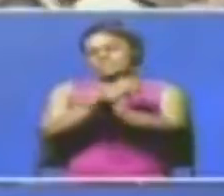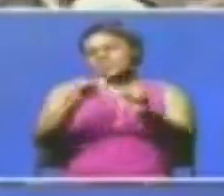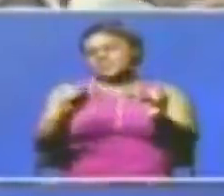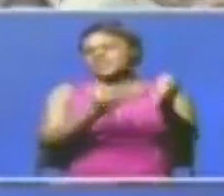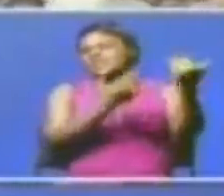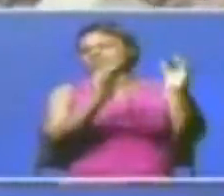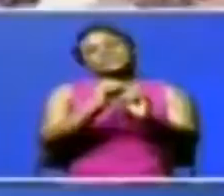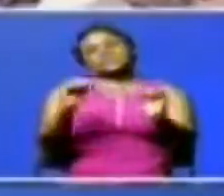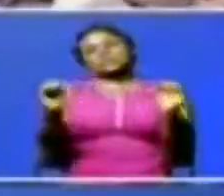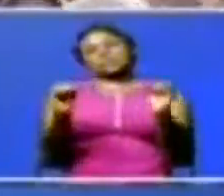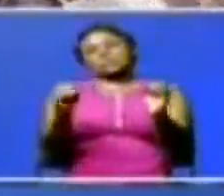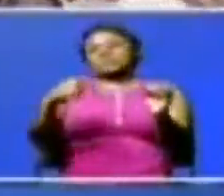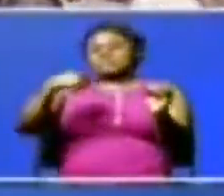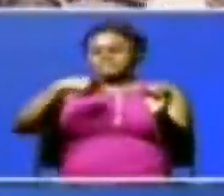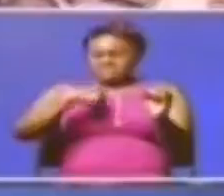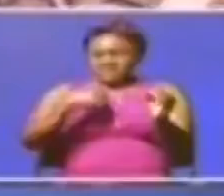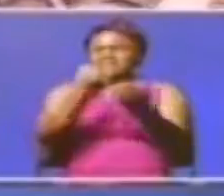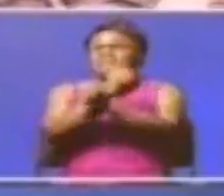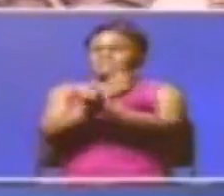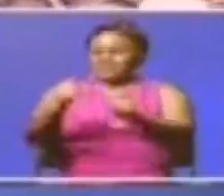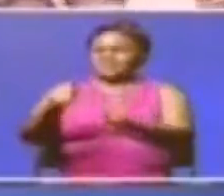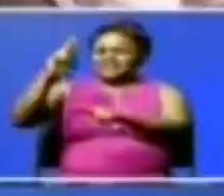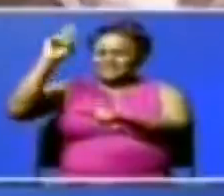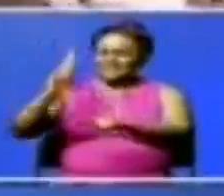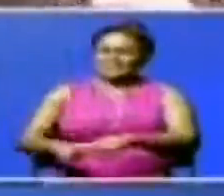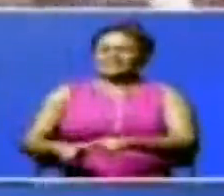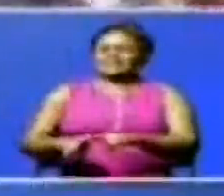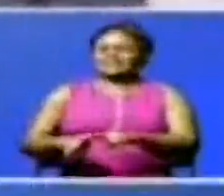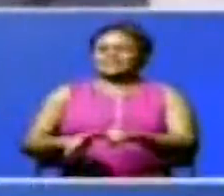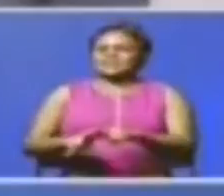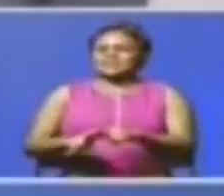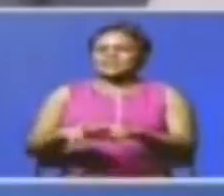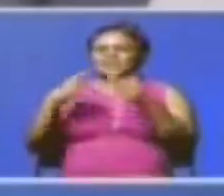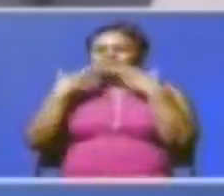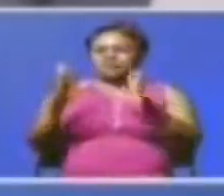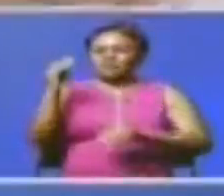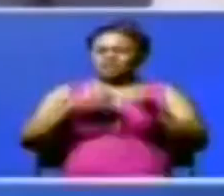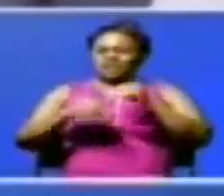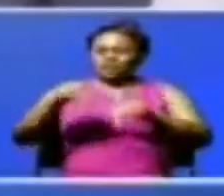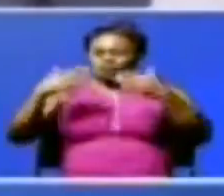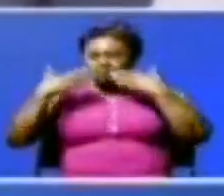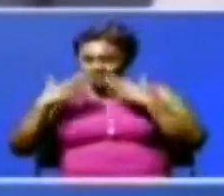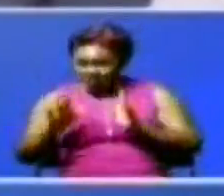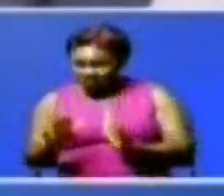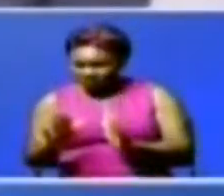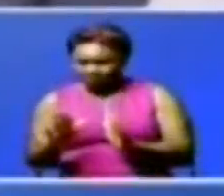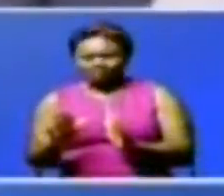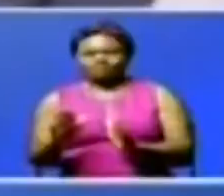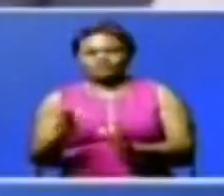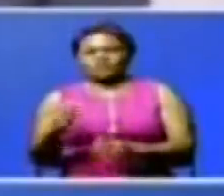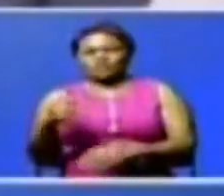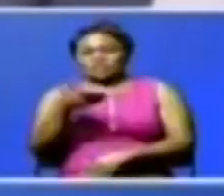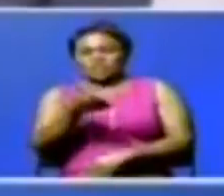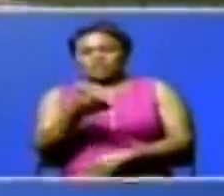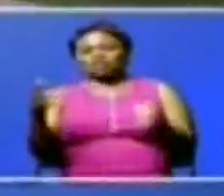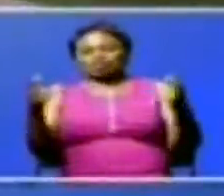mtarajiwa. Mimi ni rais ambao amekalia kiti. Tukimaliza na uchaguzi, hawa watu